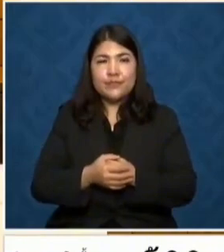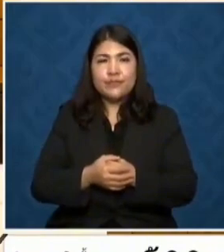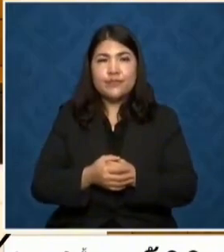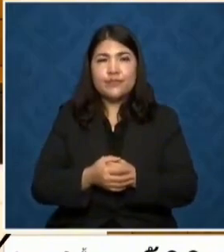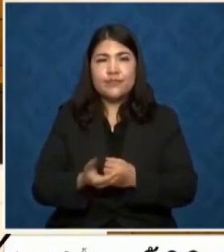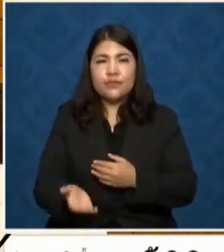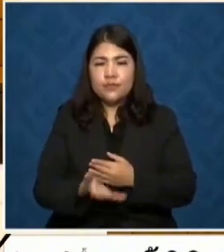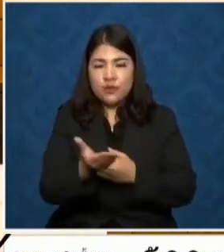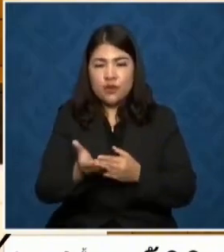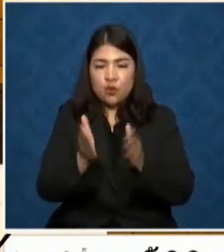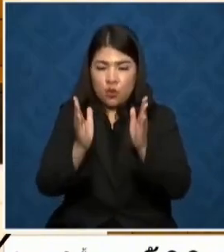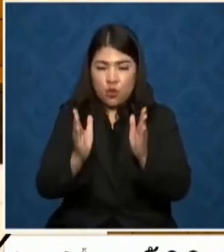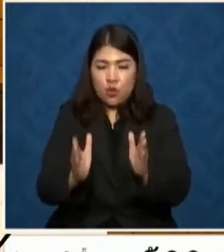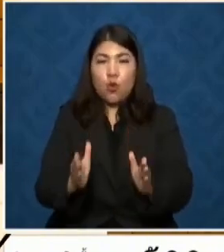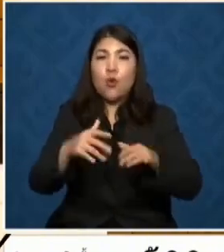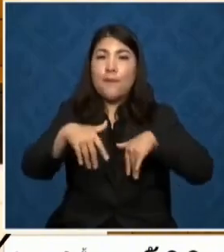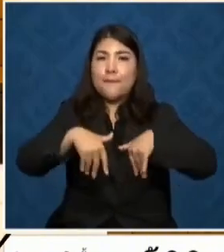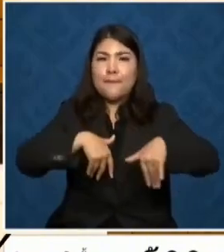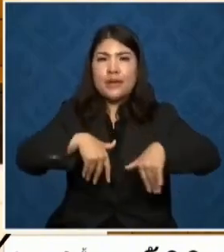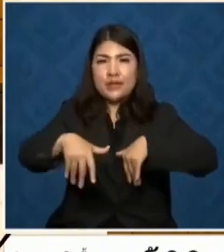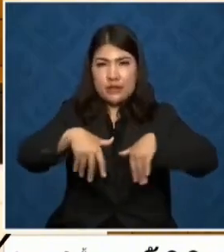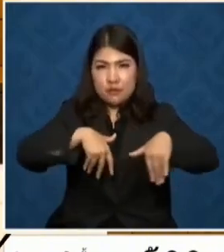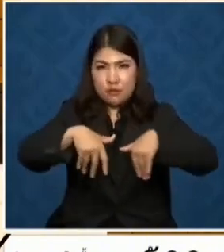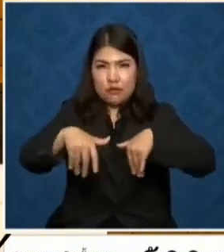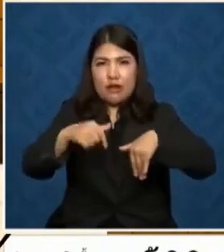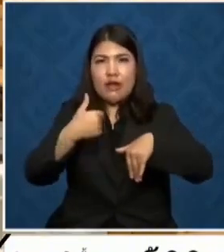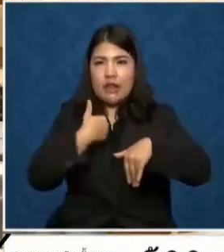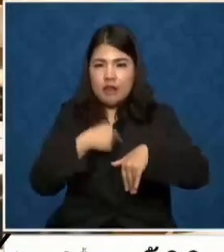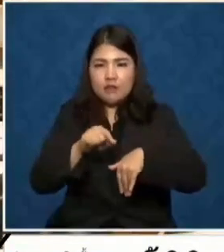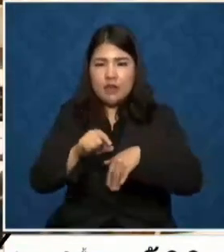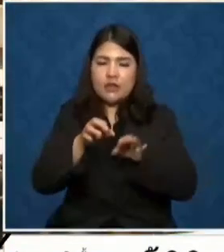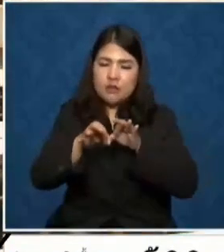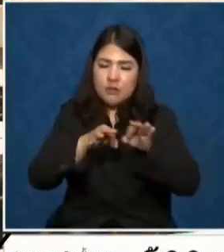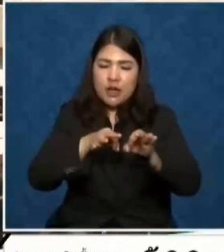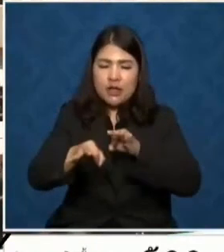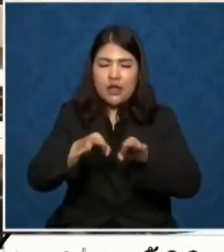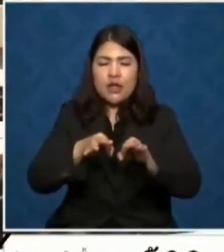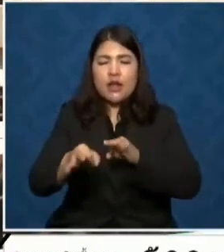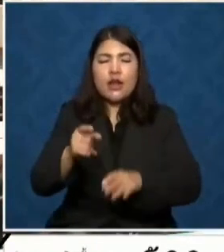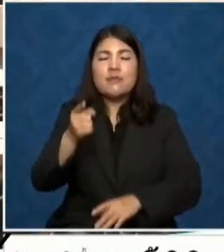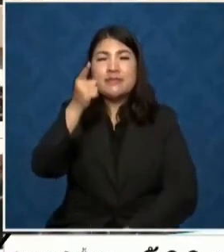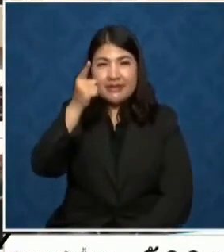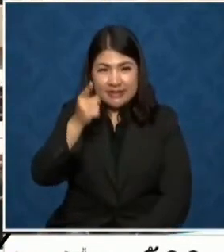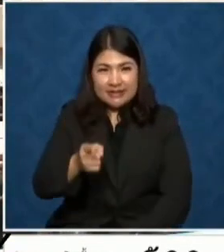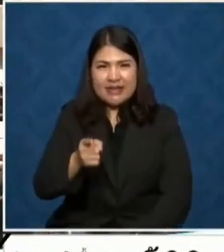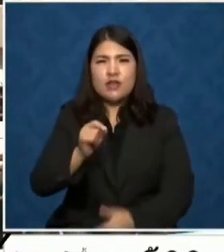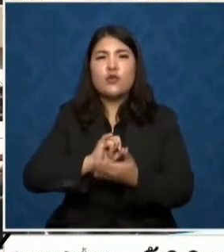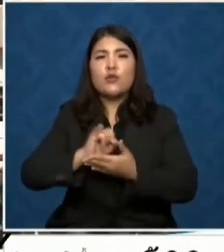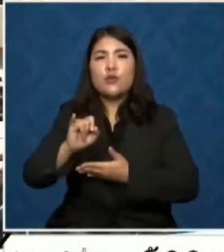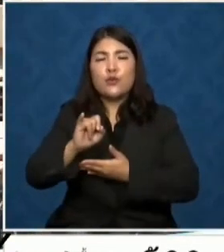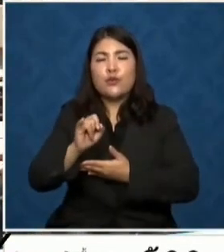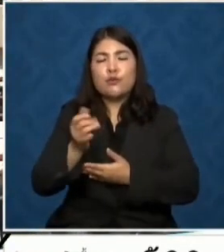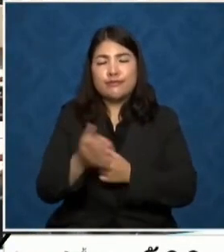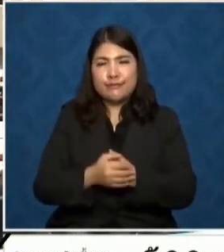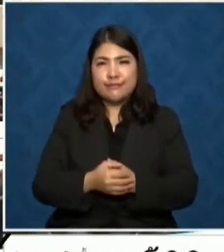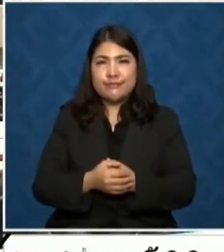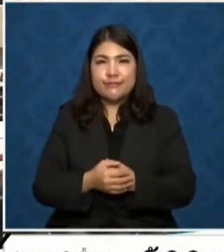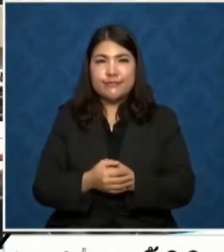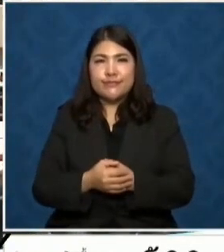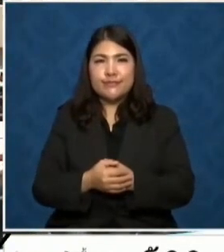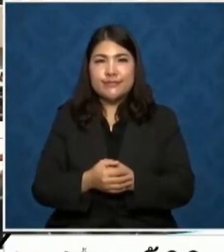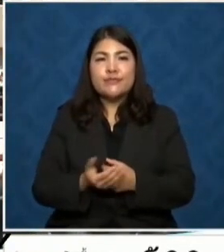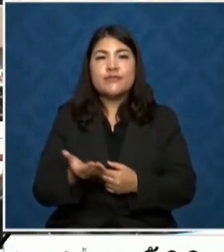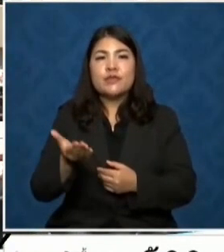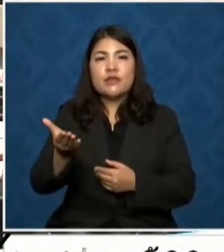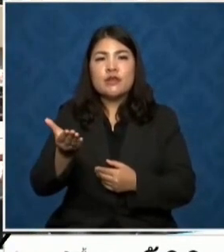พี่น้องประชาชนที่รับฟังอยู่ได้รับข้อเท็จจริงนะครับที่ถูกต้องนะครับเมื่อกี้ท่านก็เริ่มต้นม